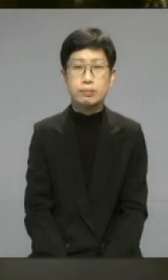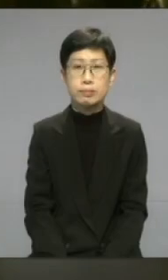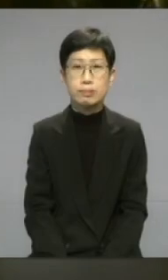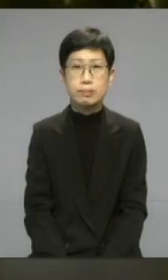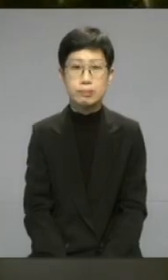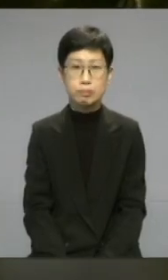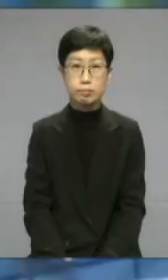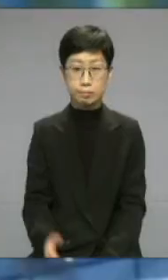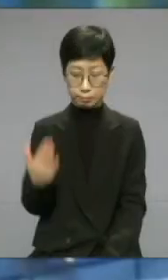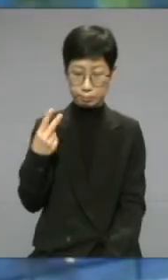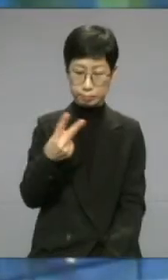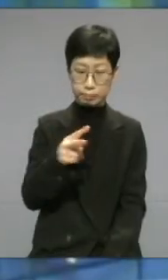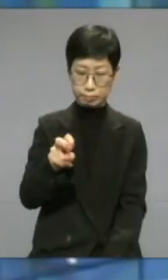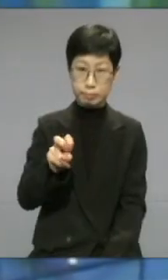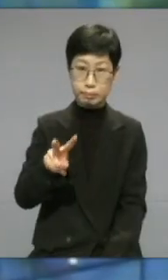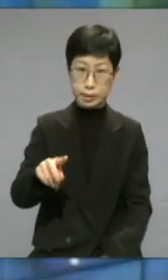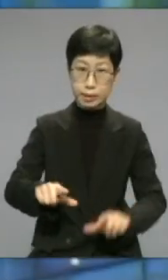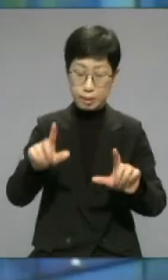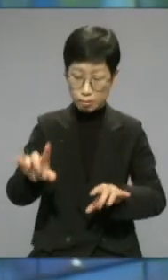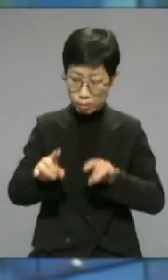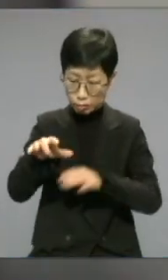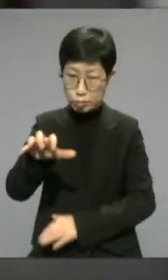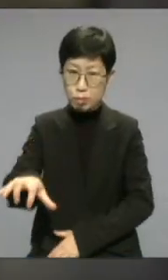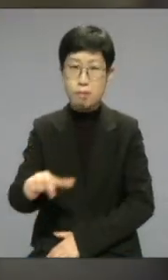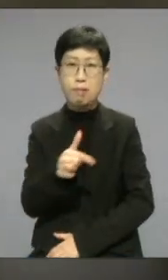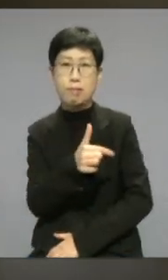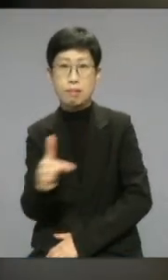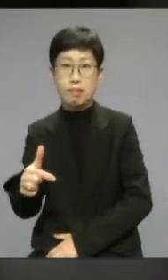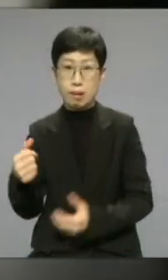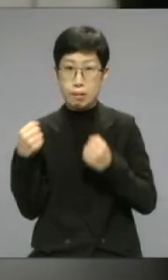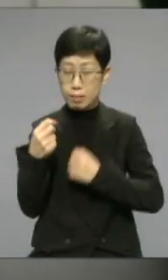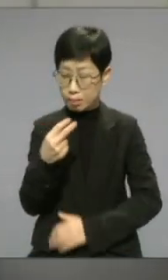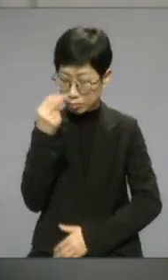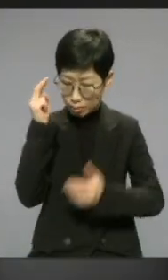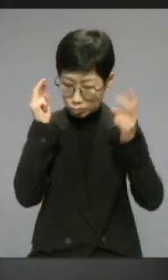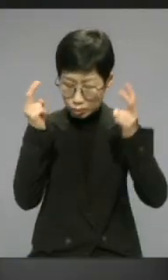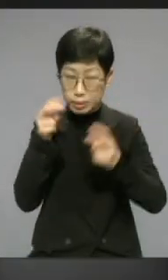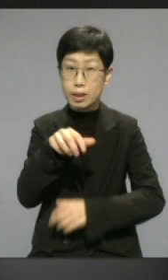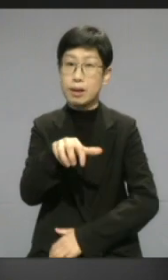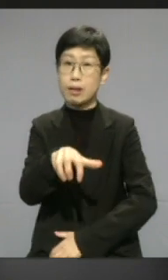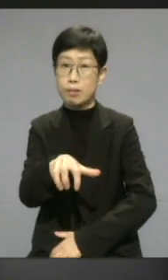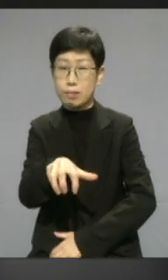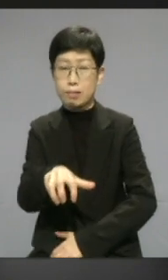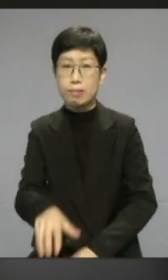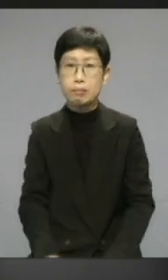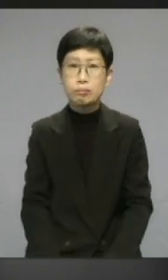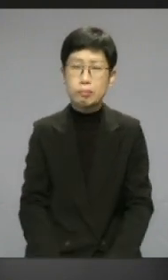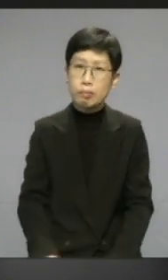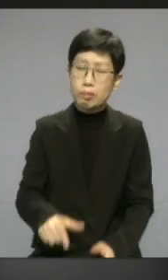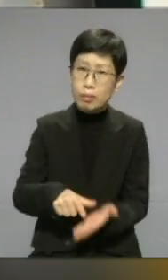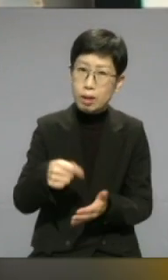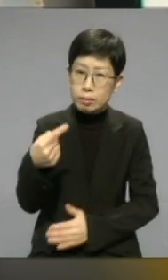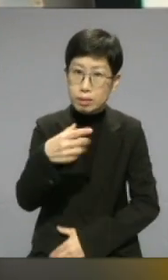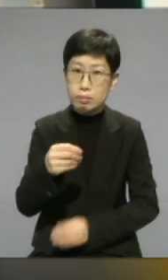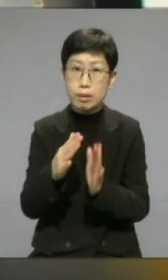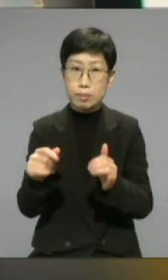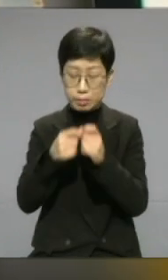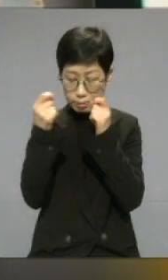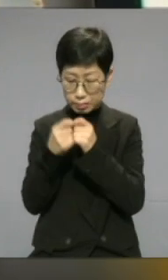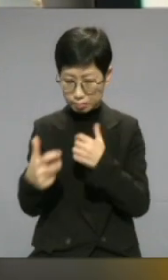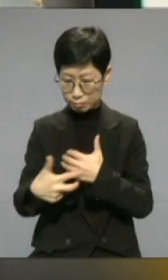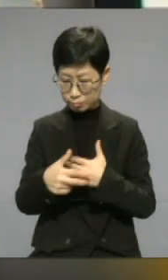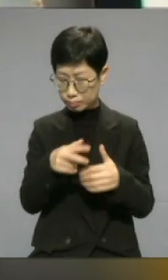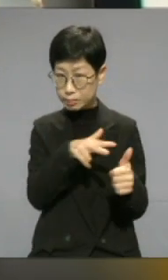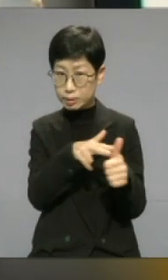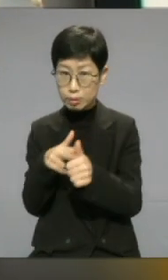지난 2022년 호주에서는 최대 건강보험 회사 매디 뱅크에서 약 천만 명의 개인 의료 정부가